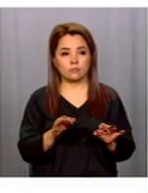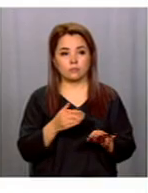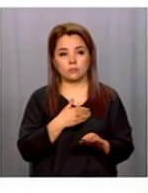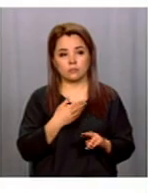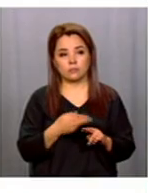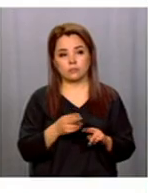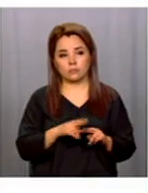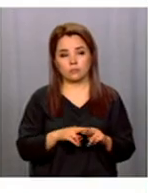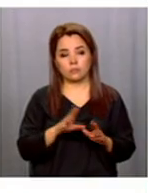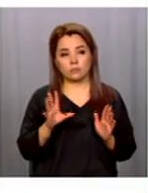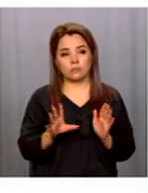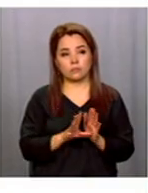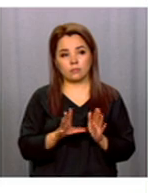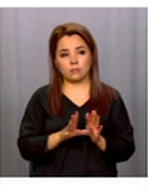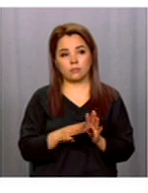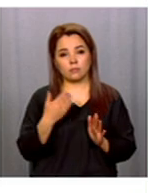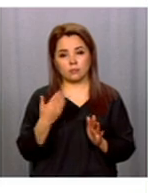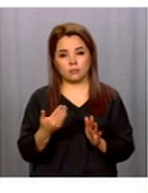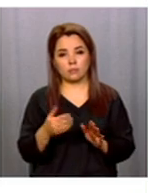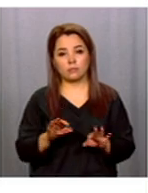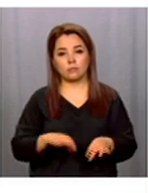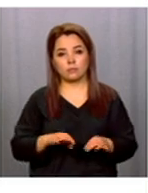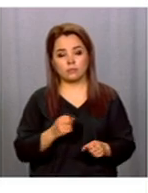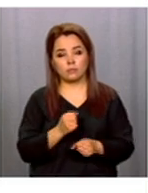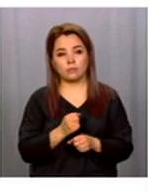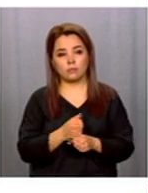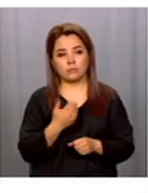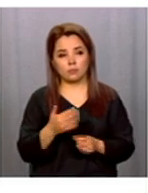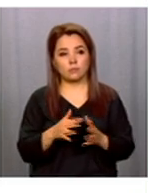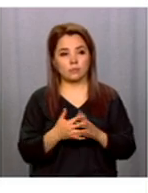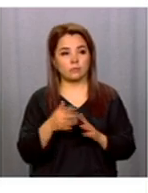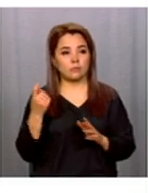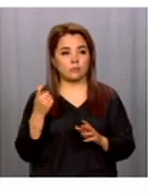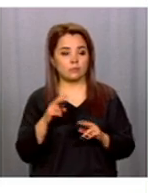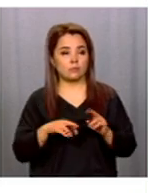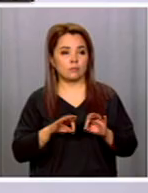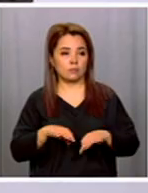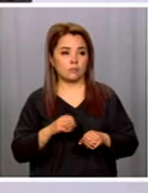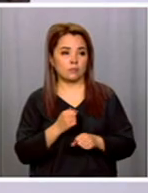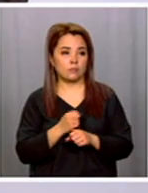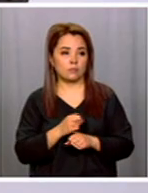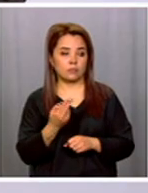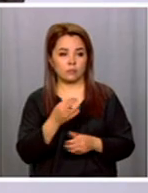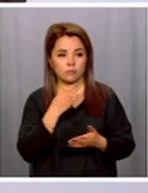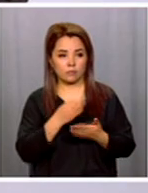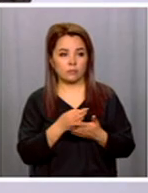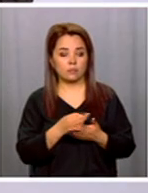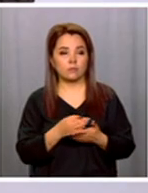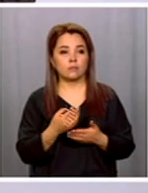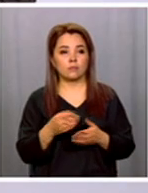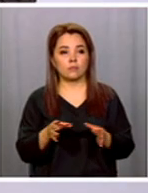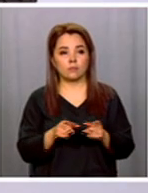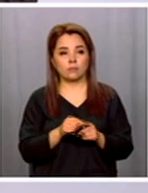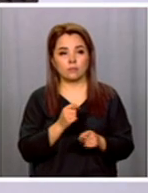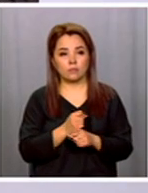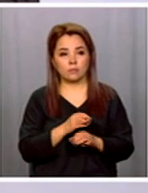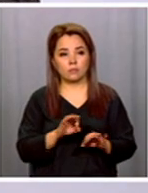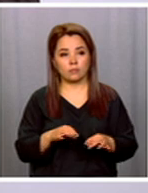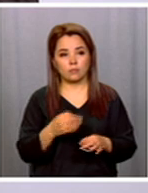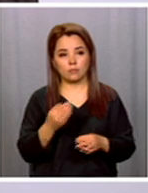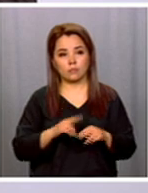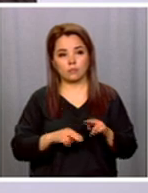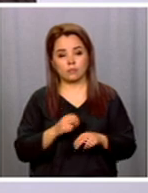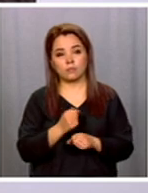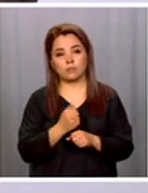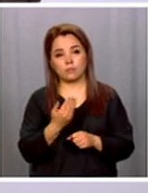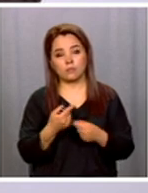олар энергетикалық, көлік, ауыл шаруашылық машиналарын жасау, білдек жасау, өнеркәсіп пен